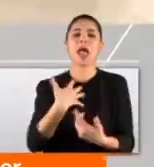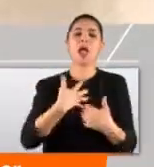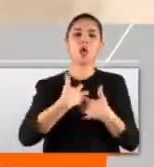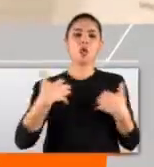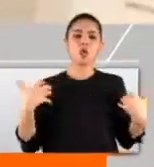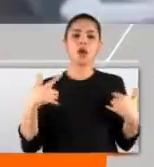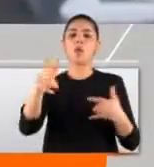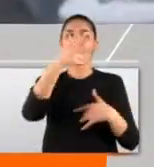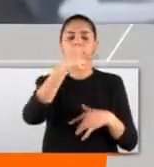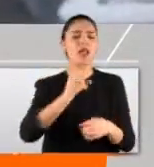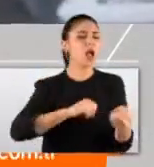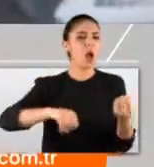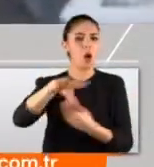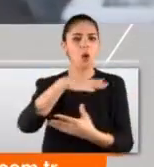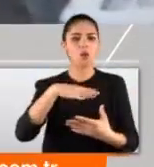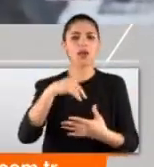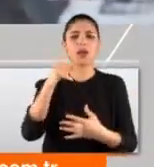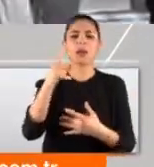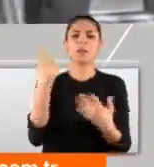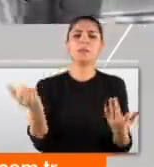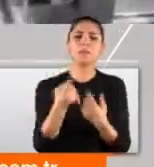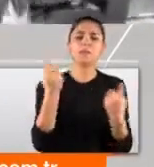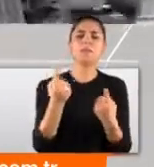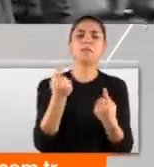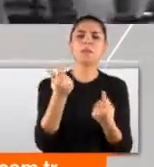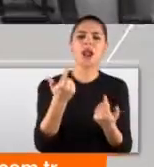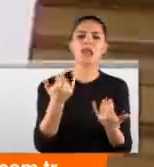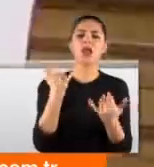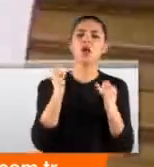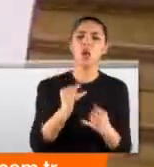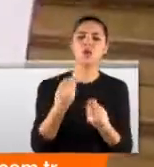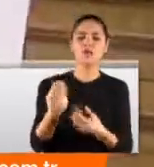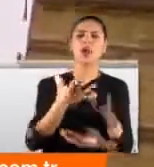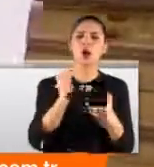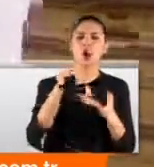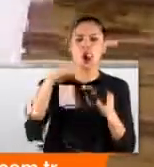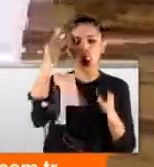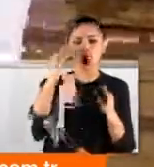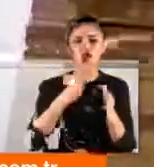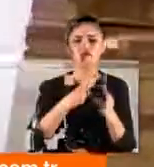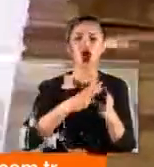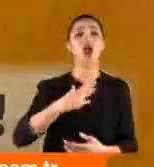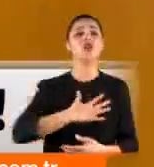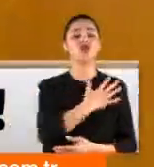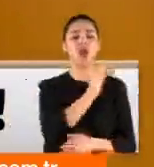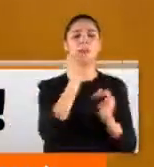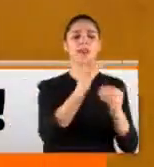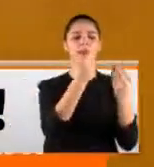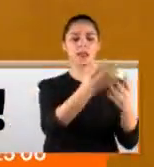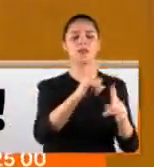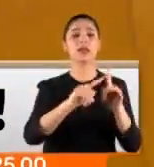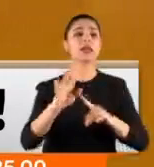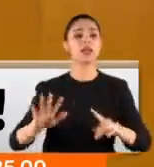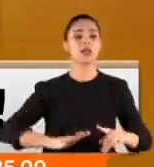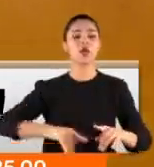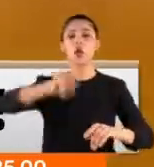Bu ve benzer olayların biraz kaşındığını bazen düşünmüyor değiliz. CHP Girgin'e sahip çıktı. Kemal Kılıçdaroğlu